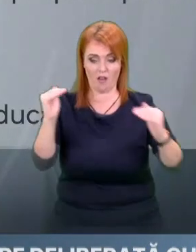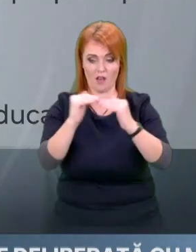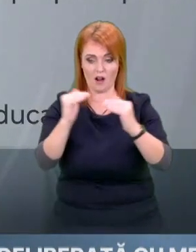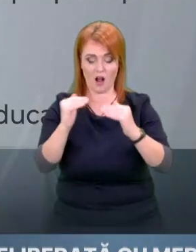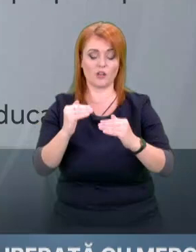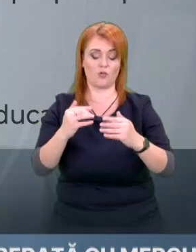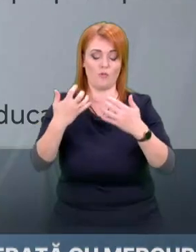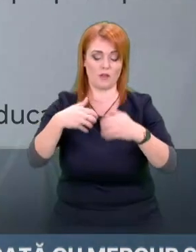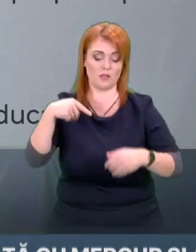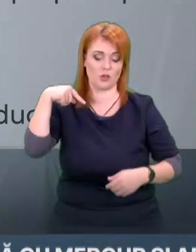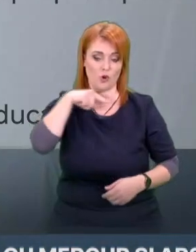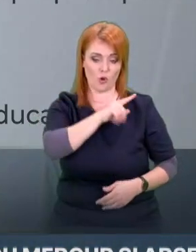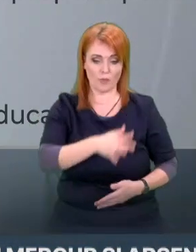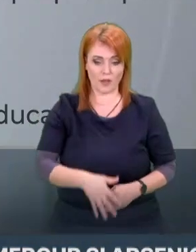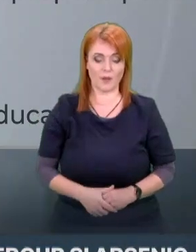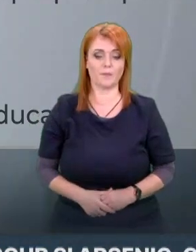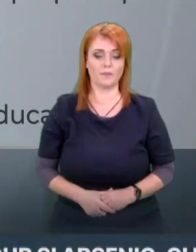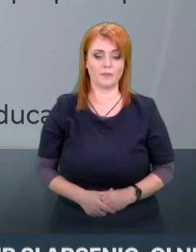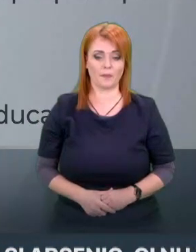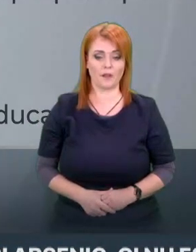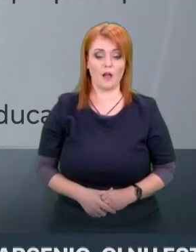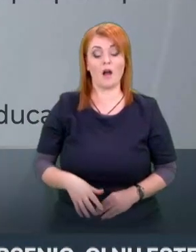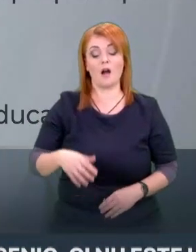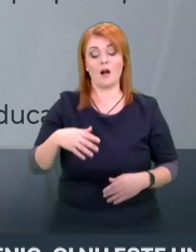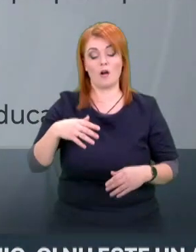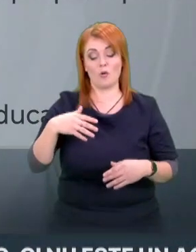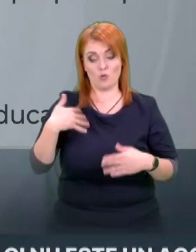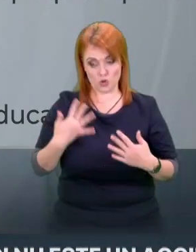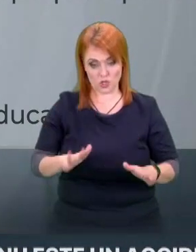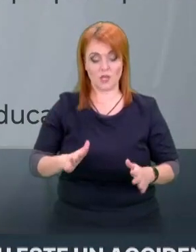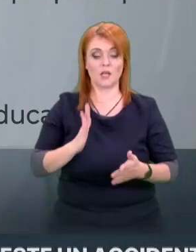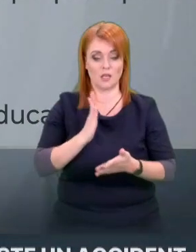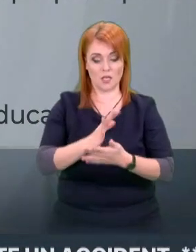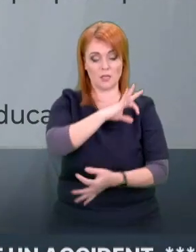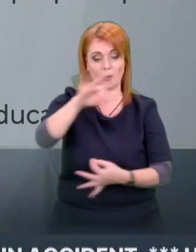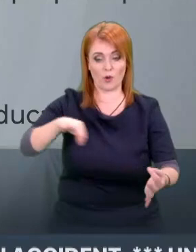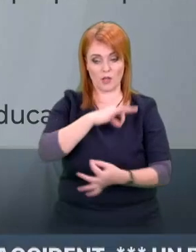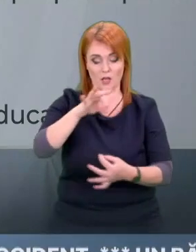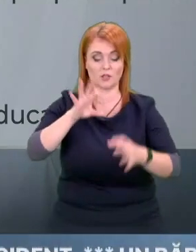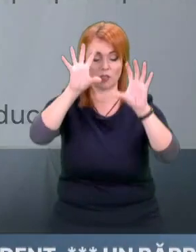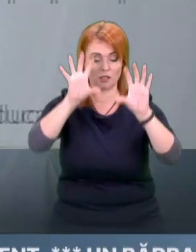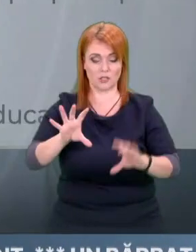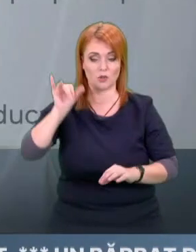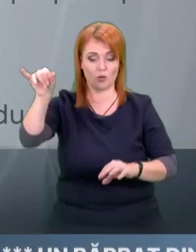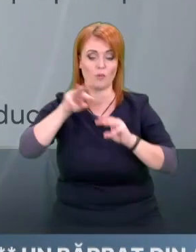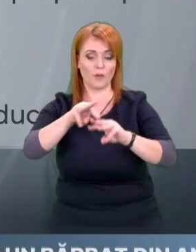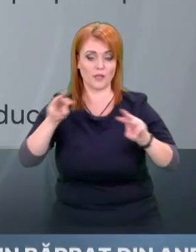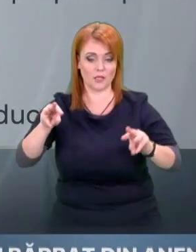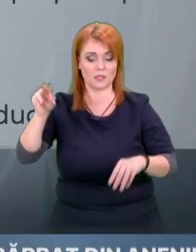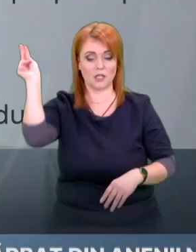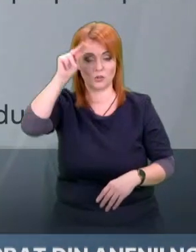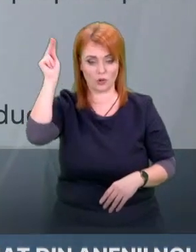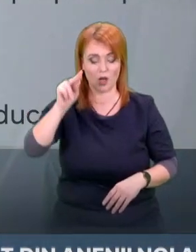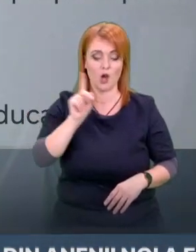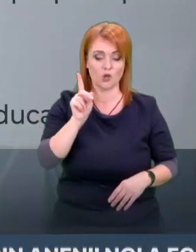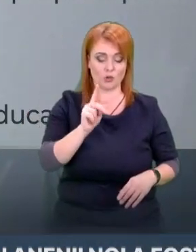a declarat că de la 1 ianuarie 2024, guvernul își propune să crească salariile cadrelor didactice cu 15%. Astfel,